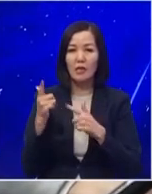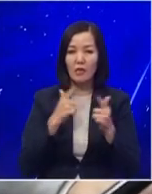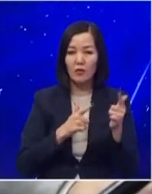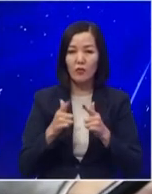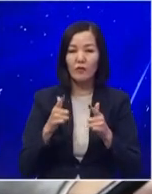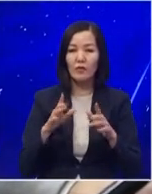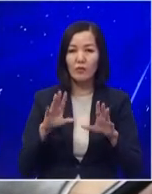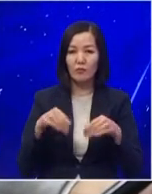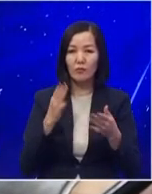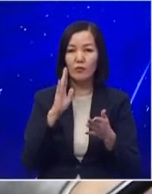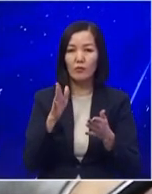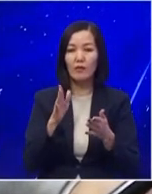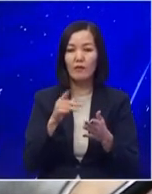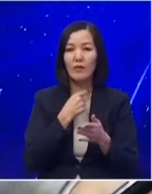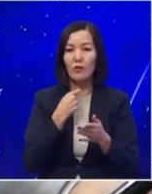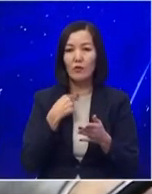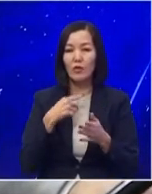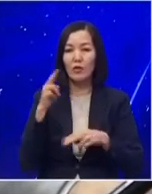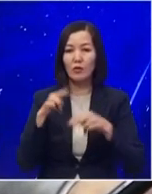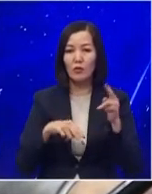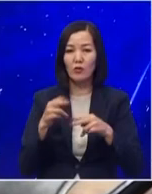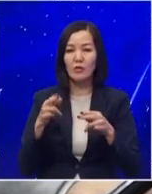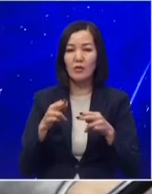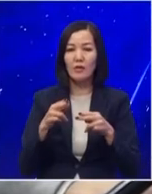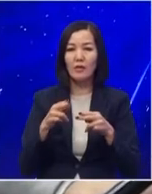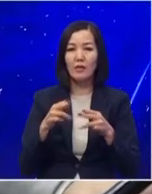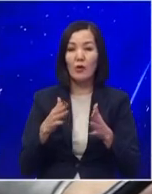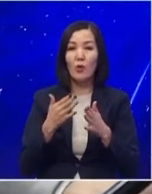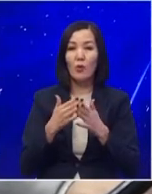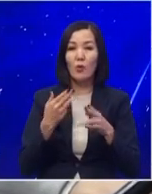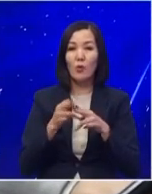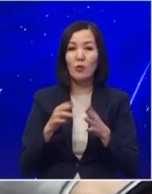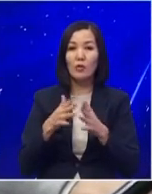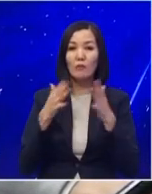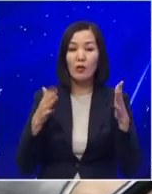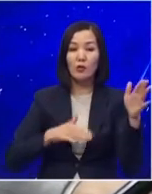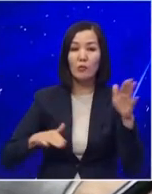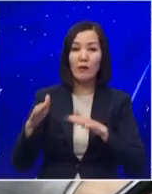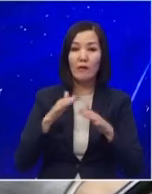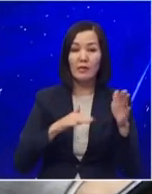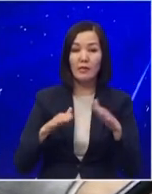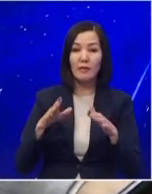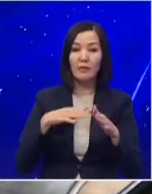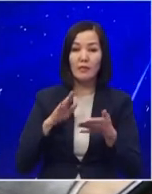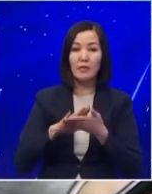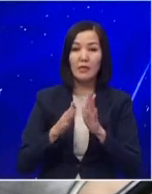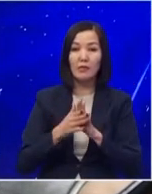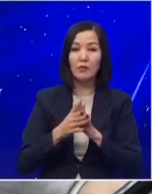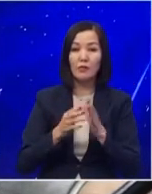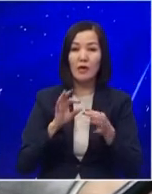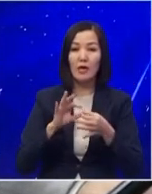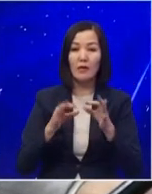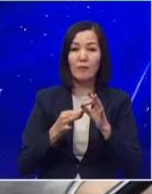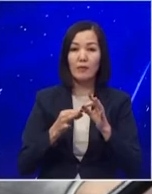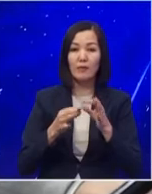кроме этого вы знаете полкруга ним устроим очень большой плавательный бассейн согласованы с олимпийским комитетом